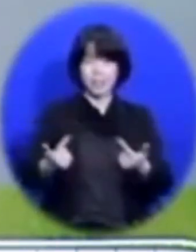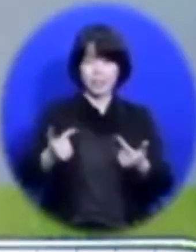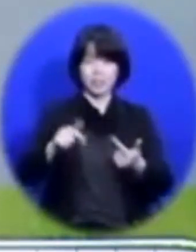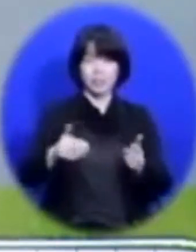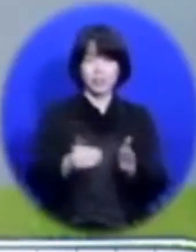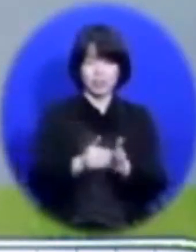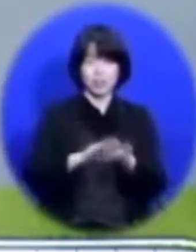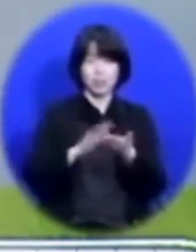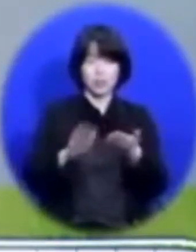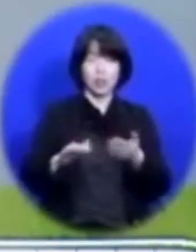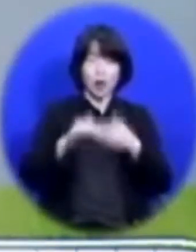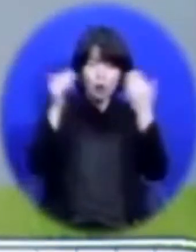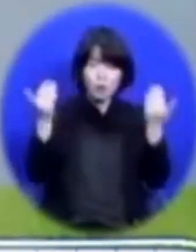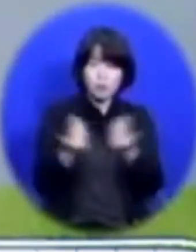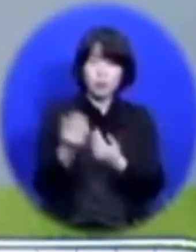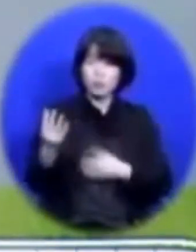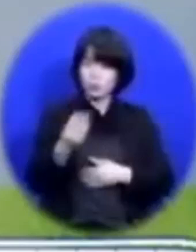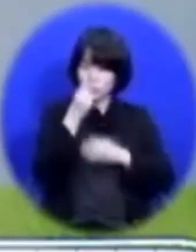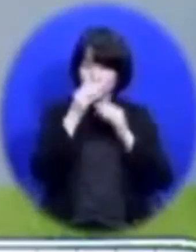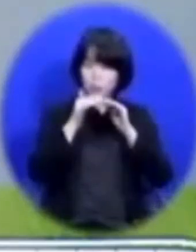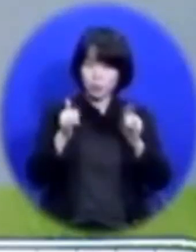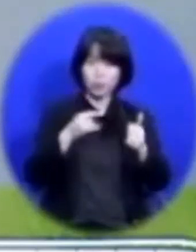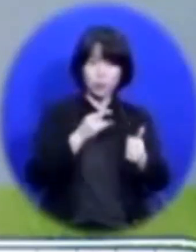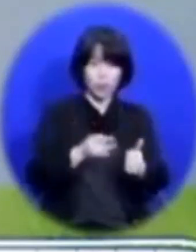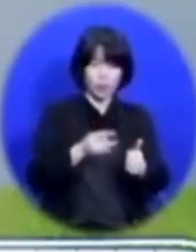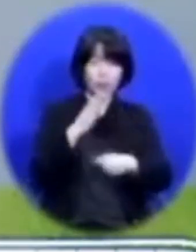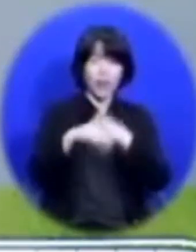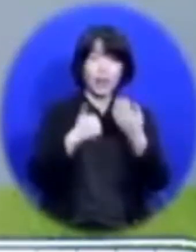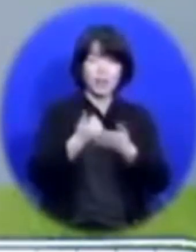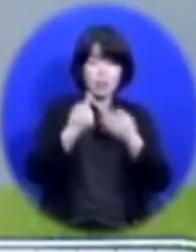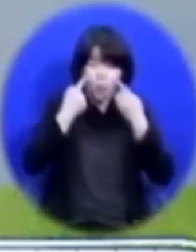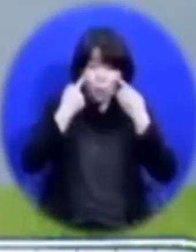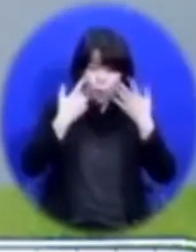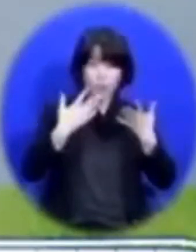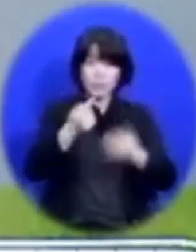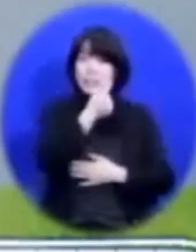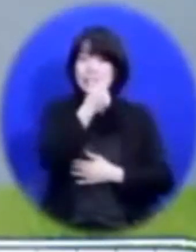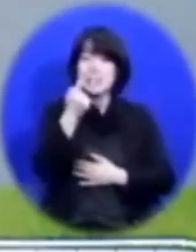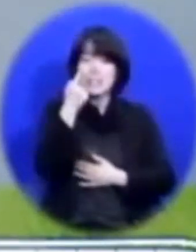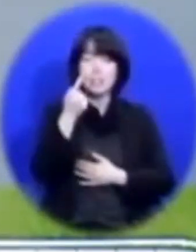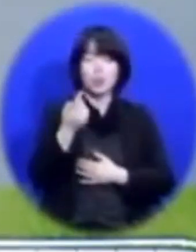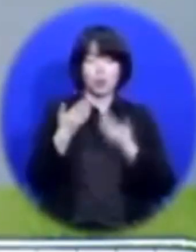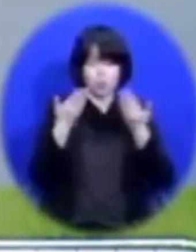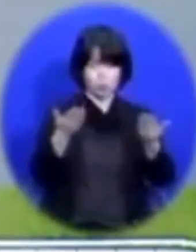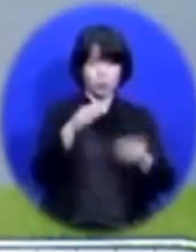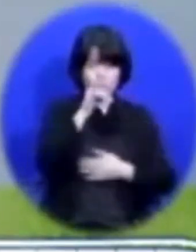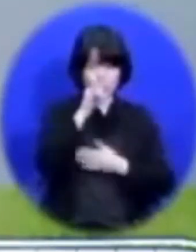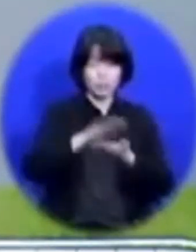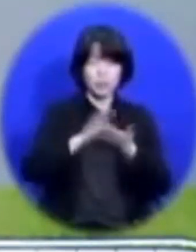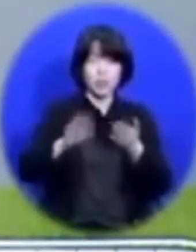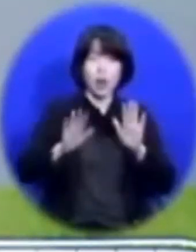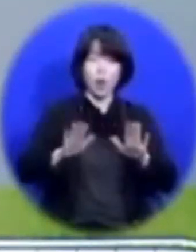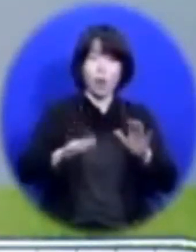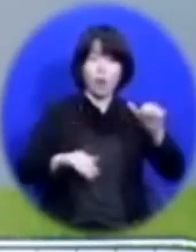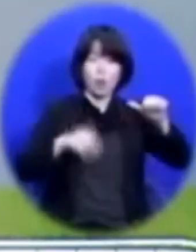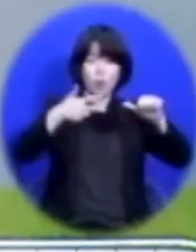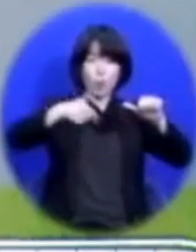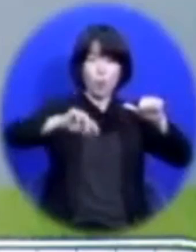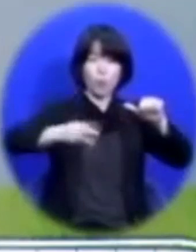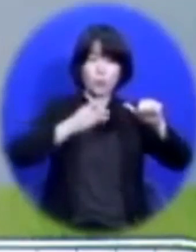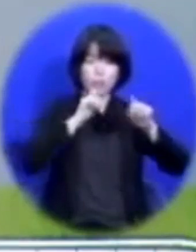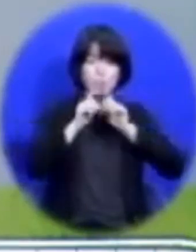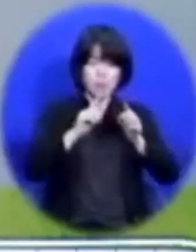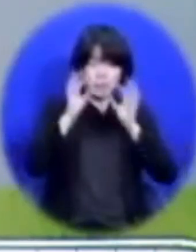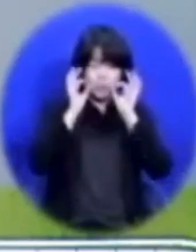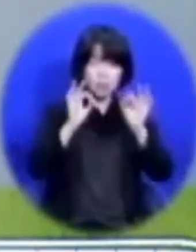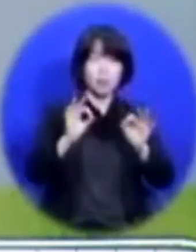떠나거나버리지않으셨다는사실은 그분이모든믿는자에게은혜를베푸신다는확실한증거입니다 .오늘5절말씀을보면, “